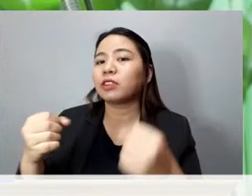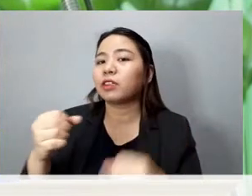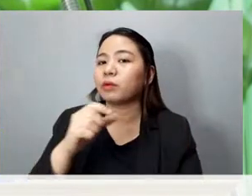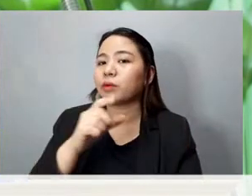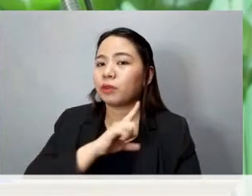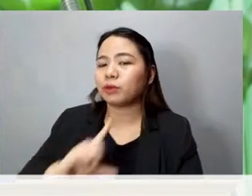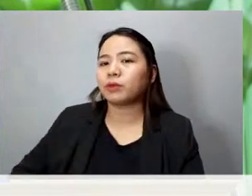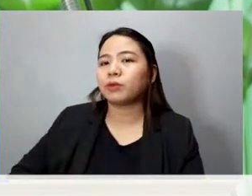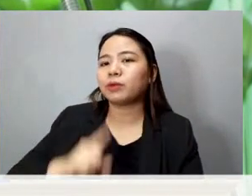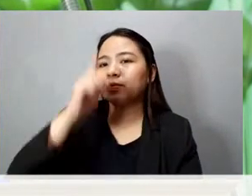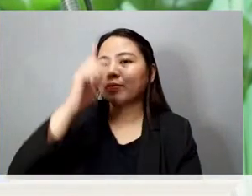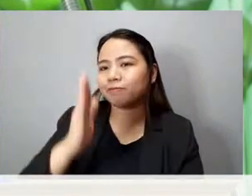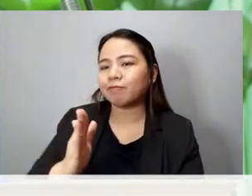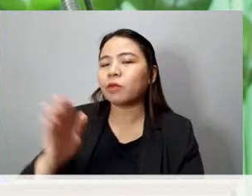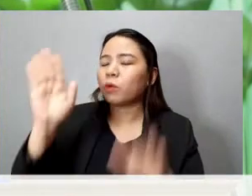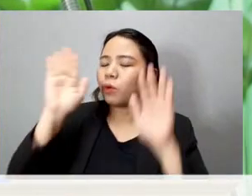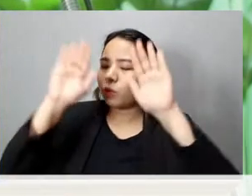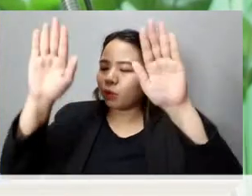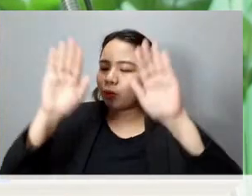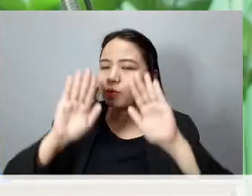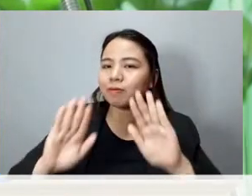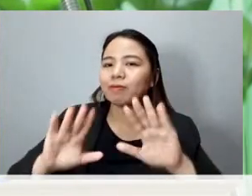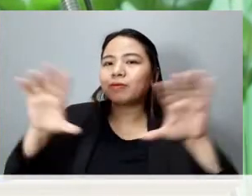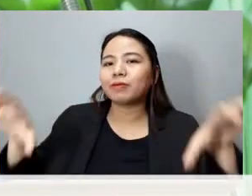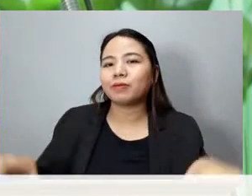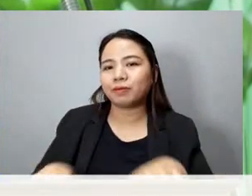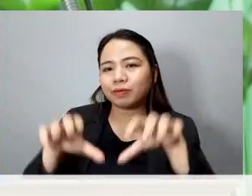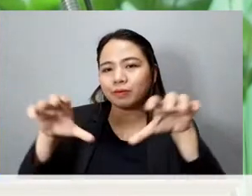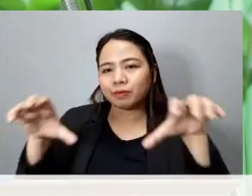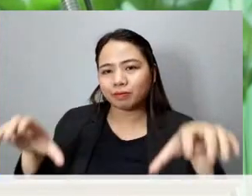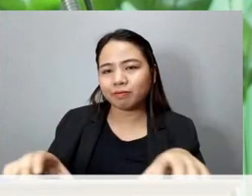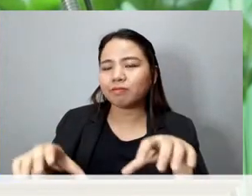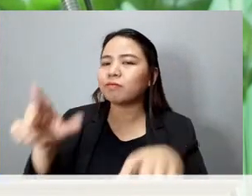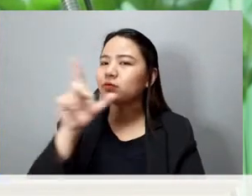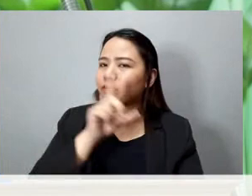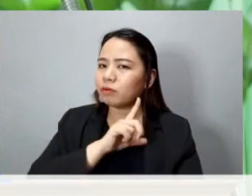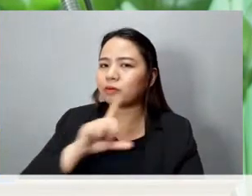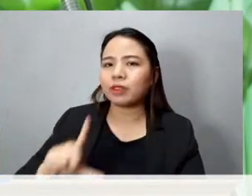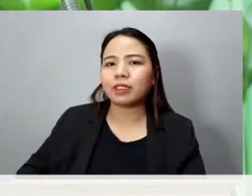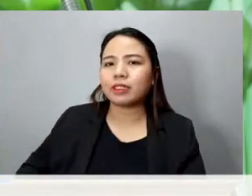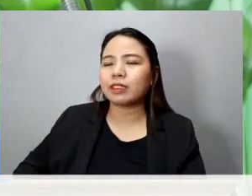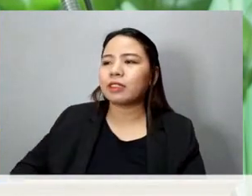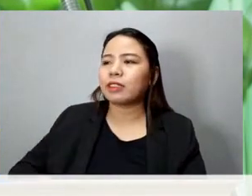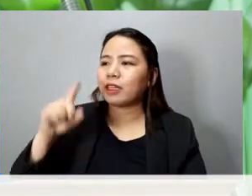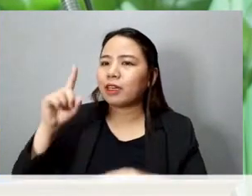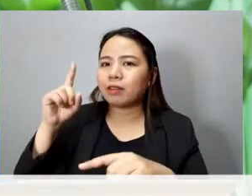ang kahangahangang ginawa ng poong na hindi mataro.